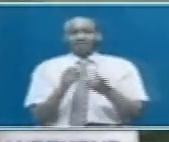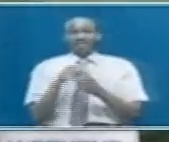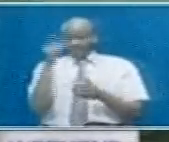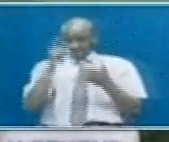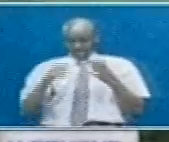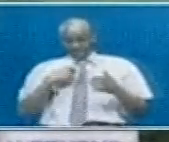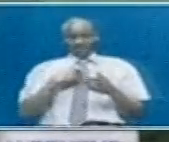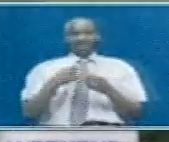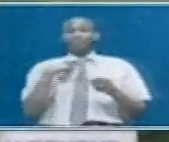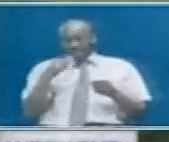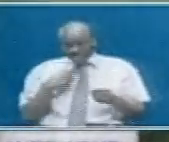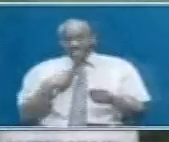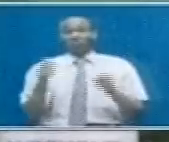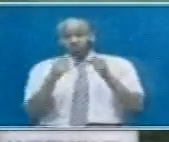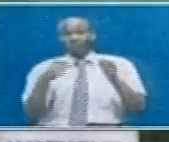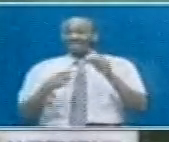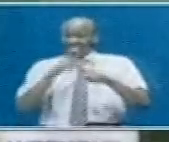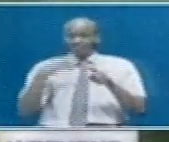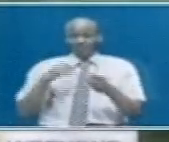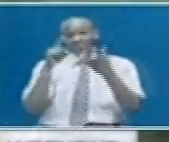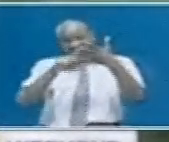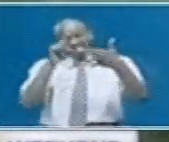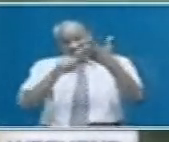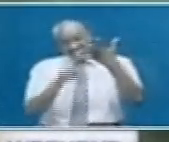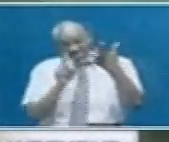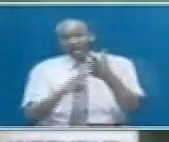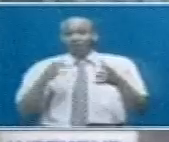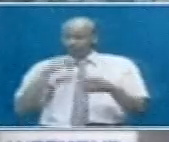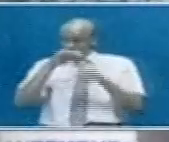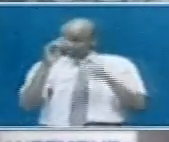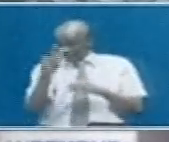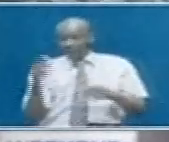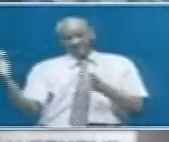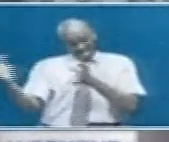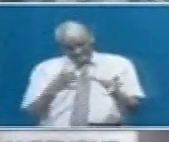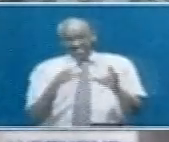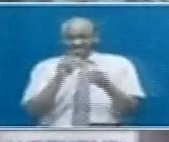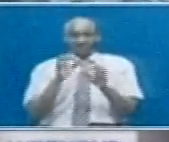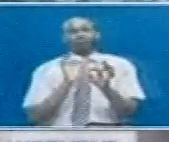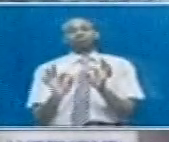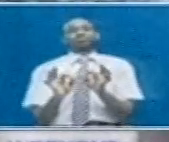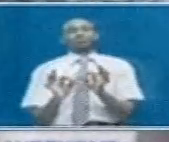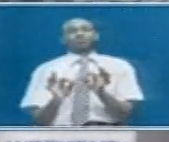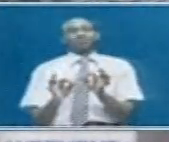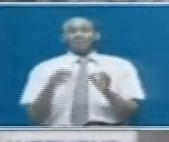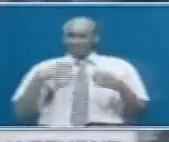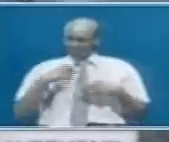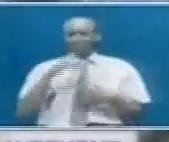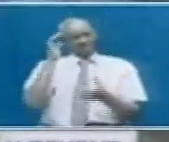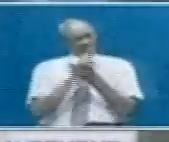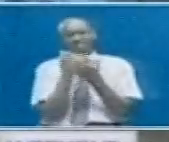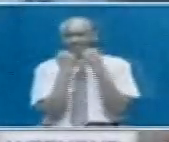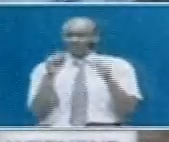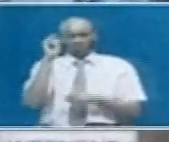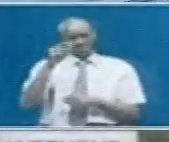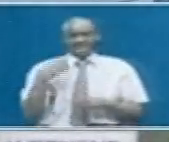mchawi, nimeua watu hawa na wale, tukaenda kwake tukatoa uchawi tukachoma. Pastor Ezra is a staunch believer in salvation for those